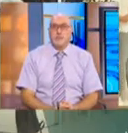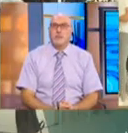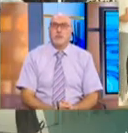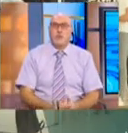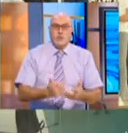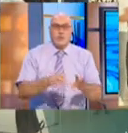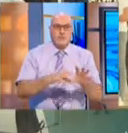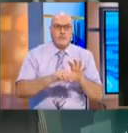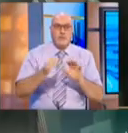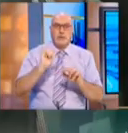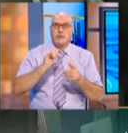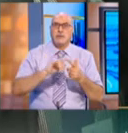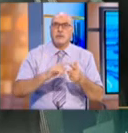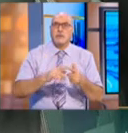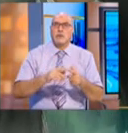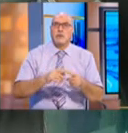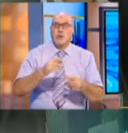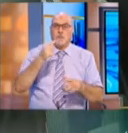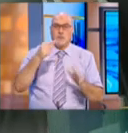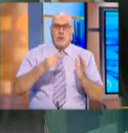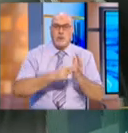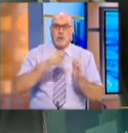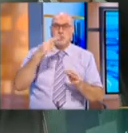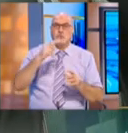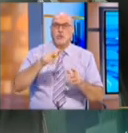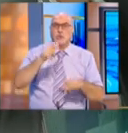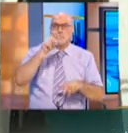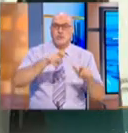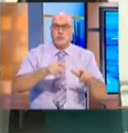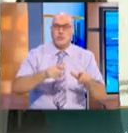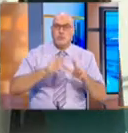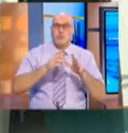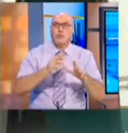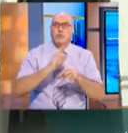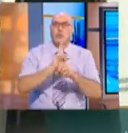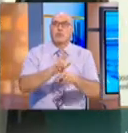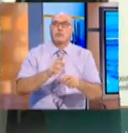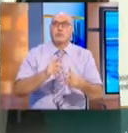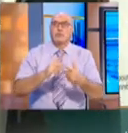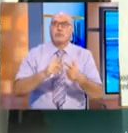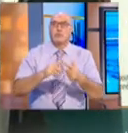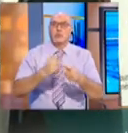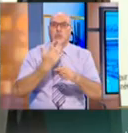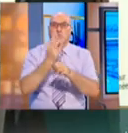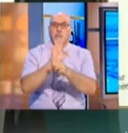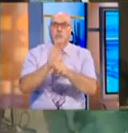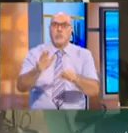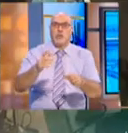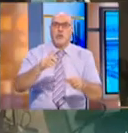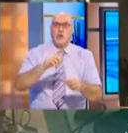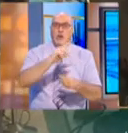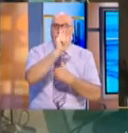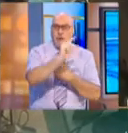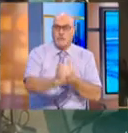القمة يجتمع فيها أكثر من 1200 صانع قرار وأكثر من 100 شركة عارضة من 20 دولة